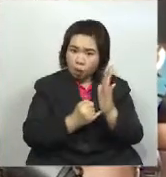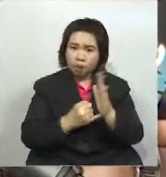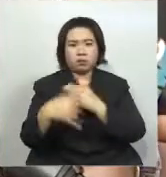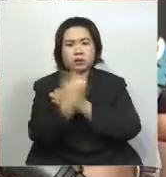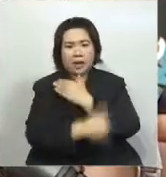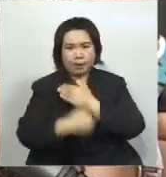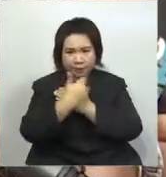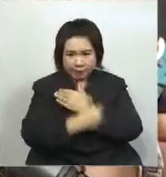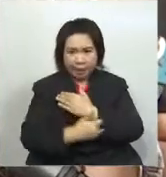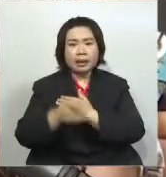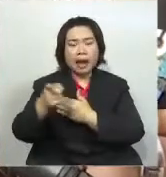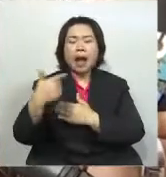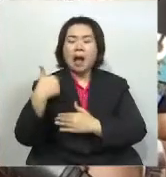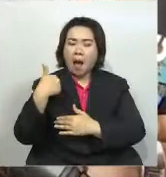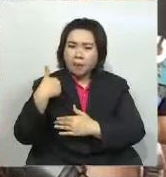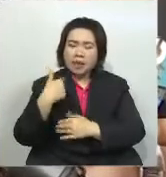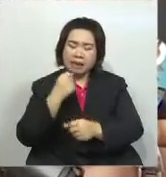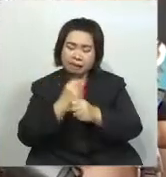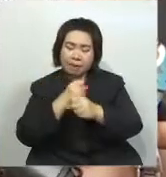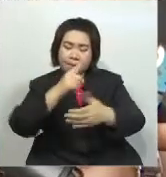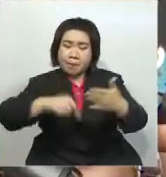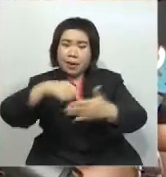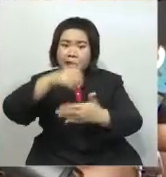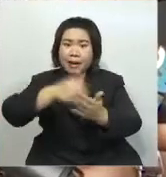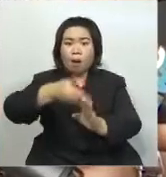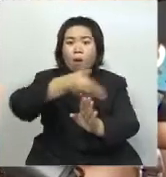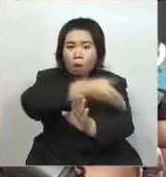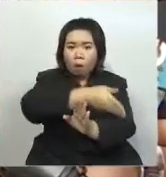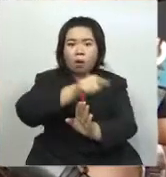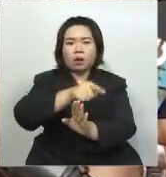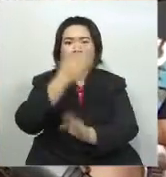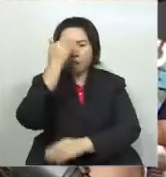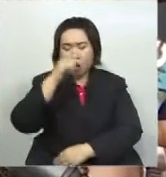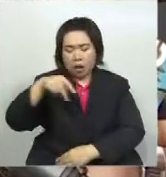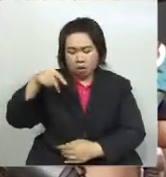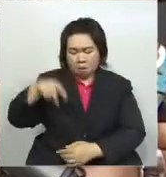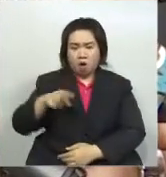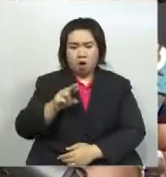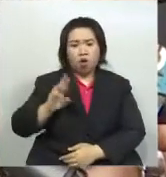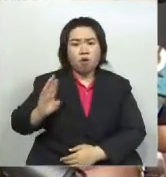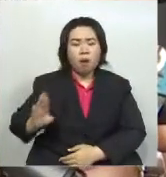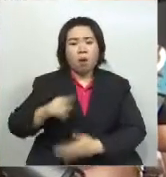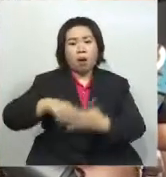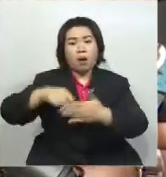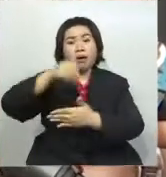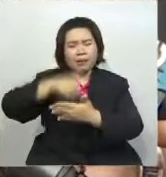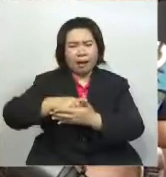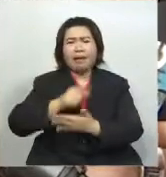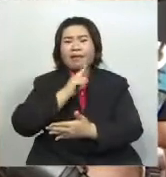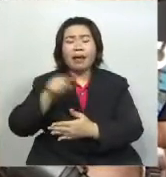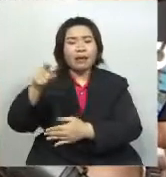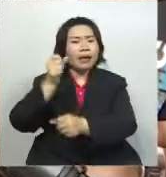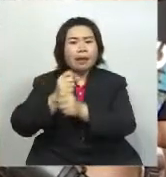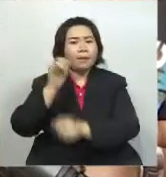จ้งใช้สิทธิ์เลือกตั้งไม่ใช้สิทธิ์เลือกตั้งซึ่งทั้งหมดเนี่ยมันเกี่ยวข้องอยู่กับพรบ.เลือกตั้งทั้งนั้นเลยเมื่อพรบ.เลือกตั้งยังไม่